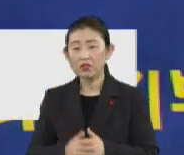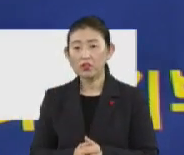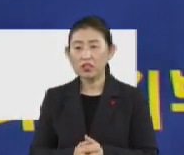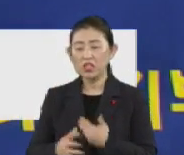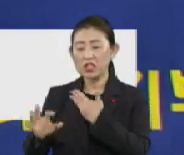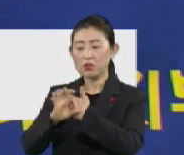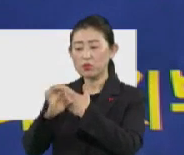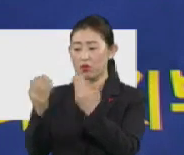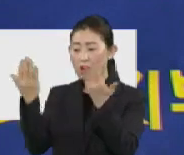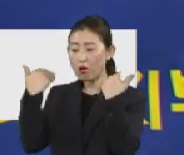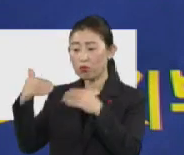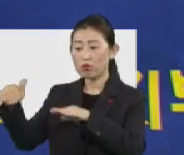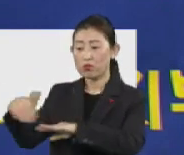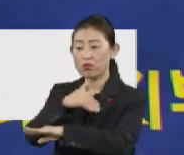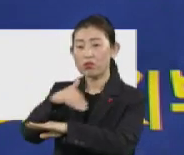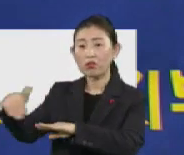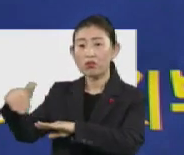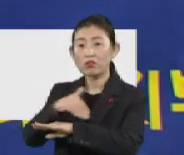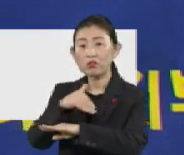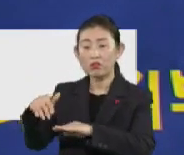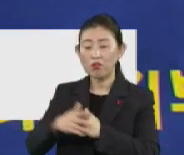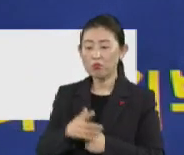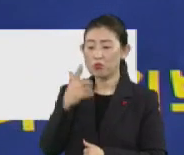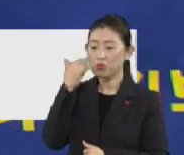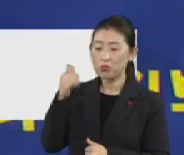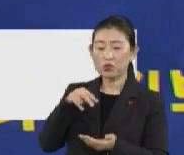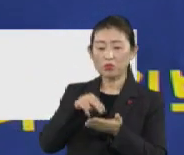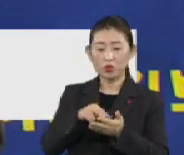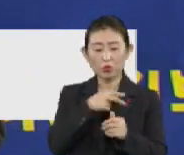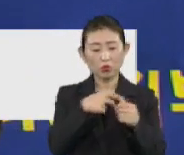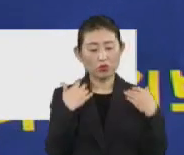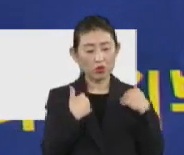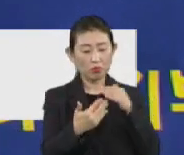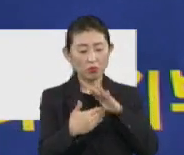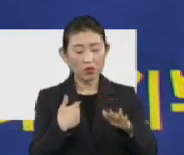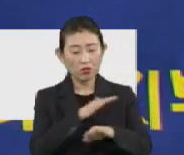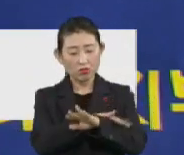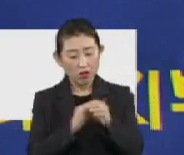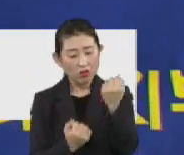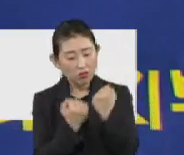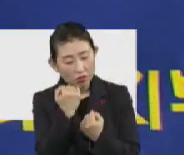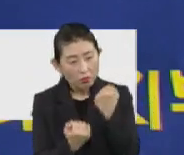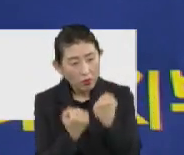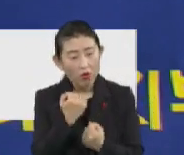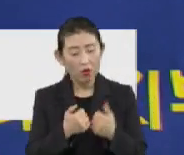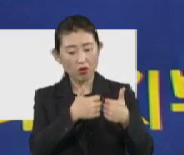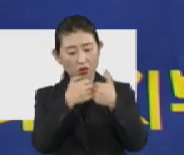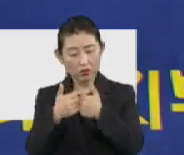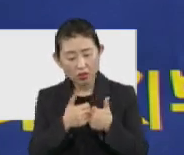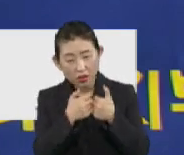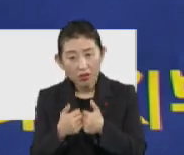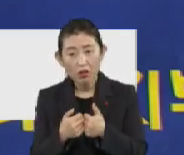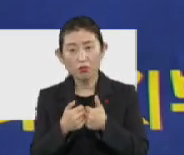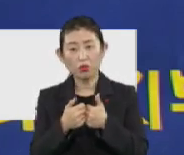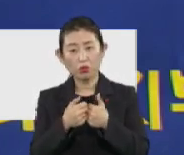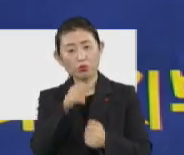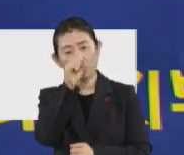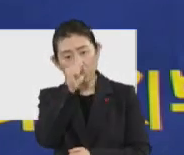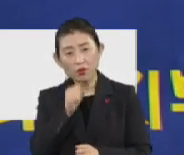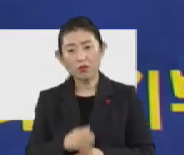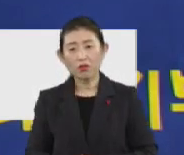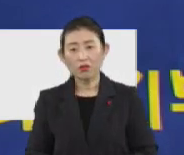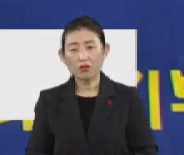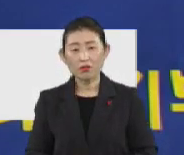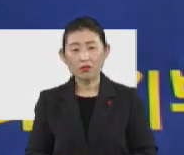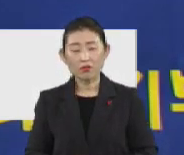없잖아요. 그러면 교육청이 학부모와 적극적으로 소통하고 설명하고 이런 자리가 있어야